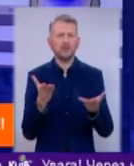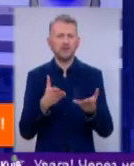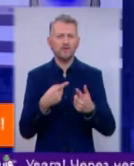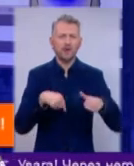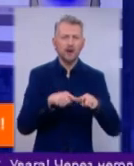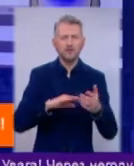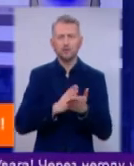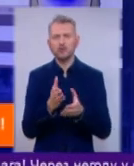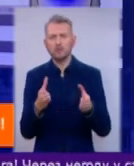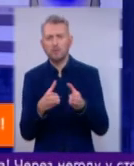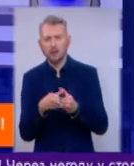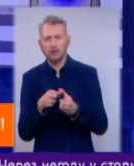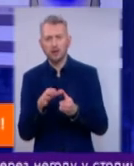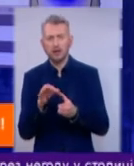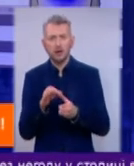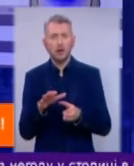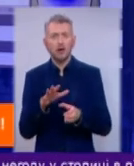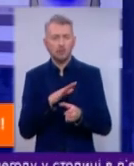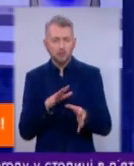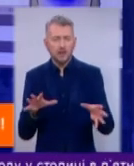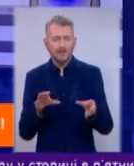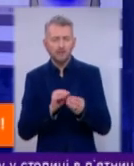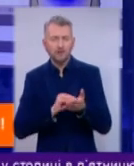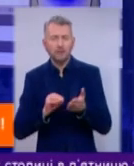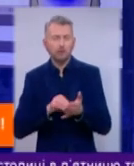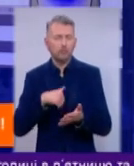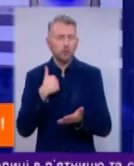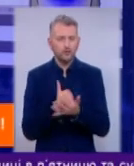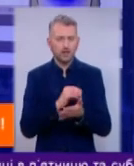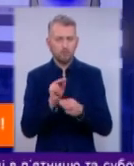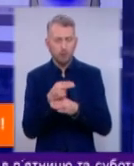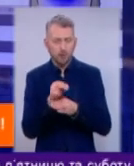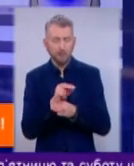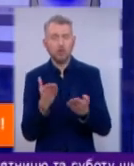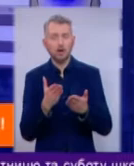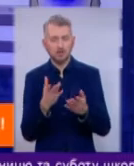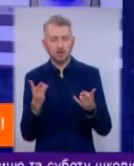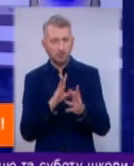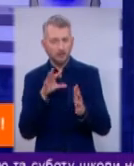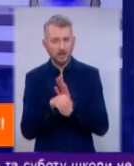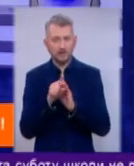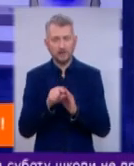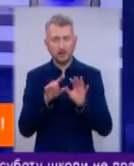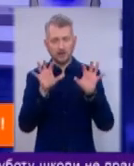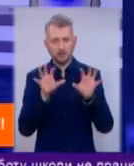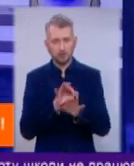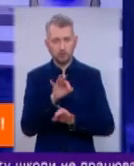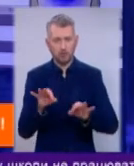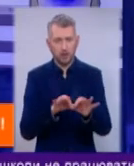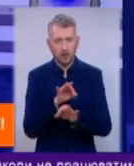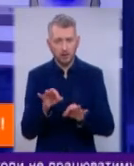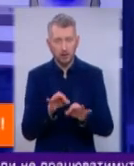партії, по комітету стати співавторами ключових поправок, які би дійсно зробили цей антикорупційний суд